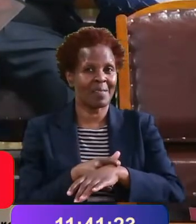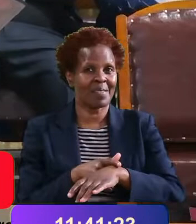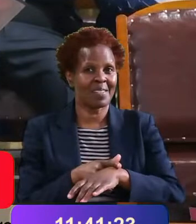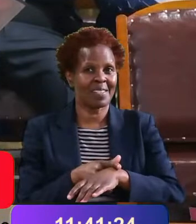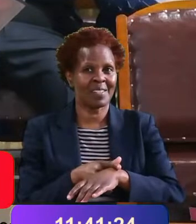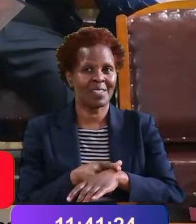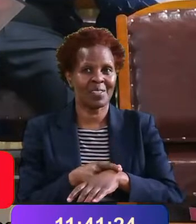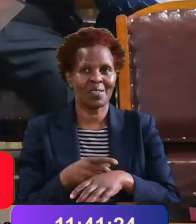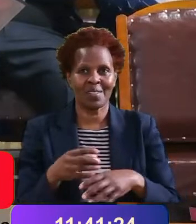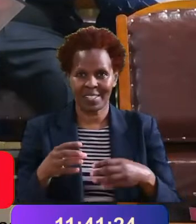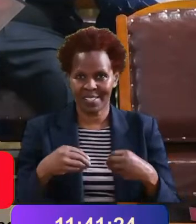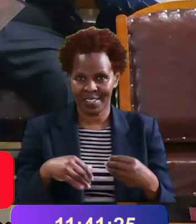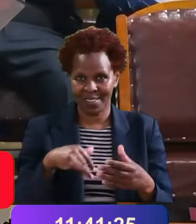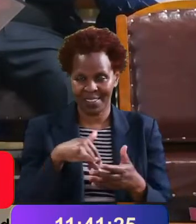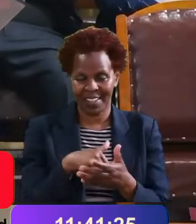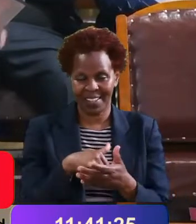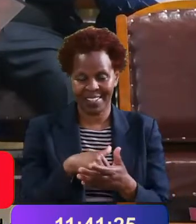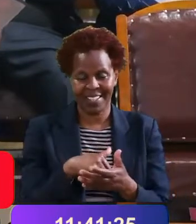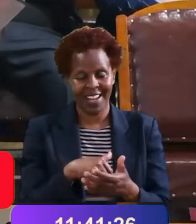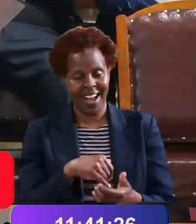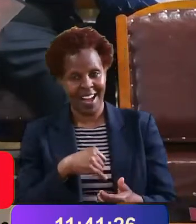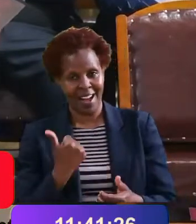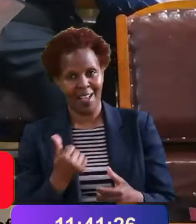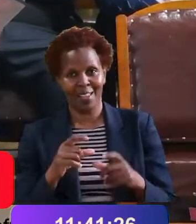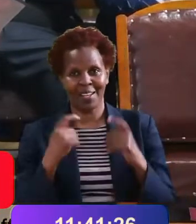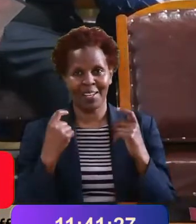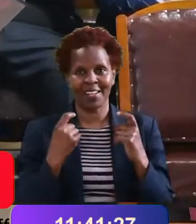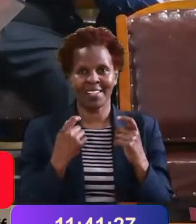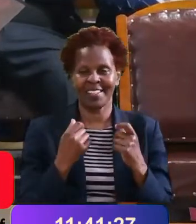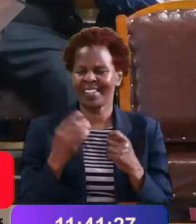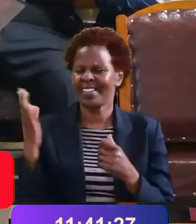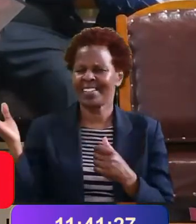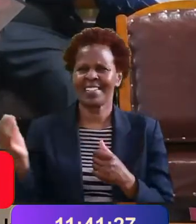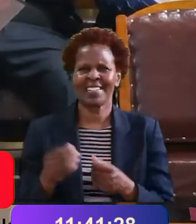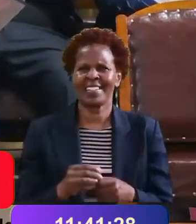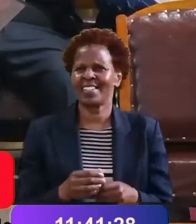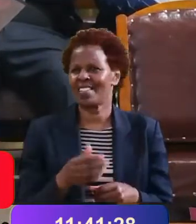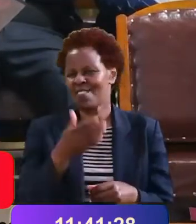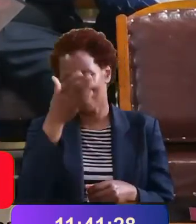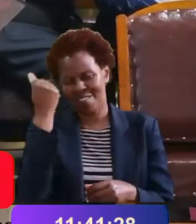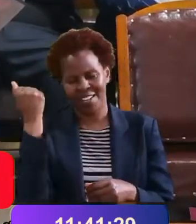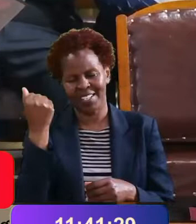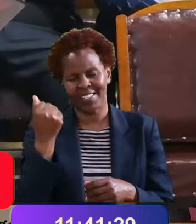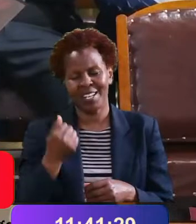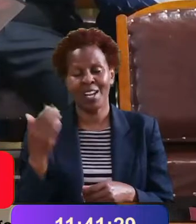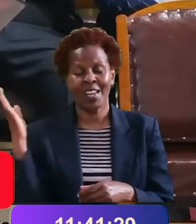wetu na sio mimi, ni yule. Sasa we mambo yako,